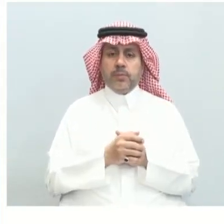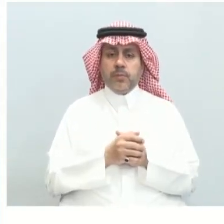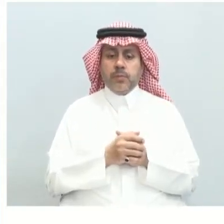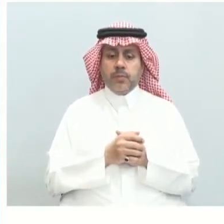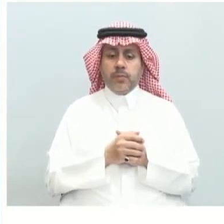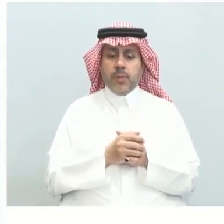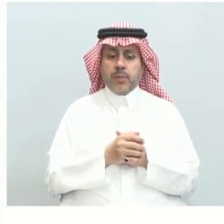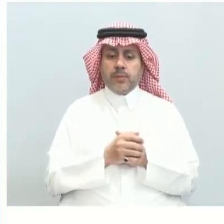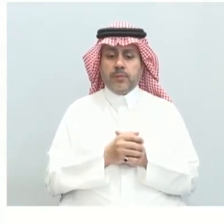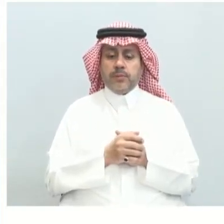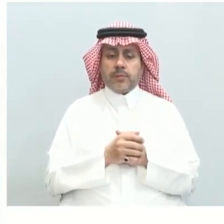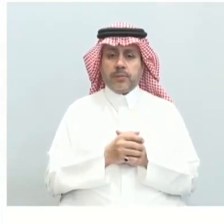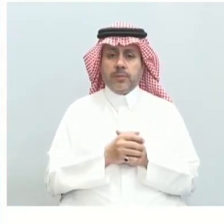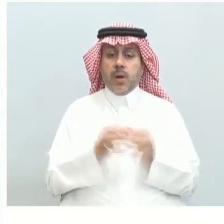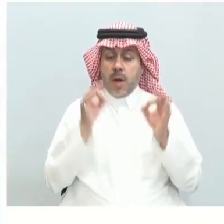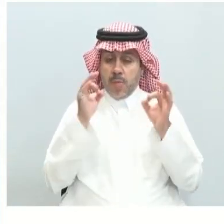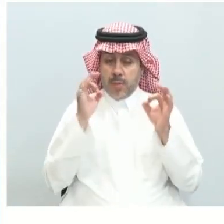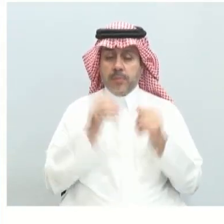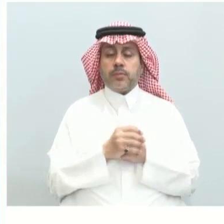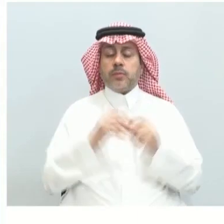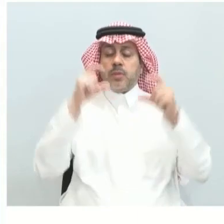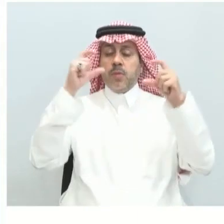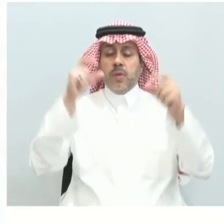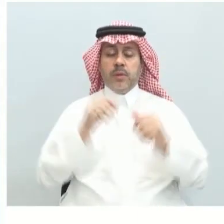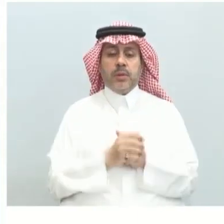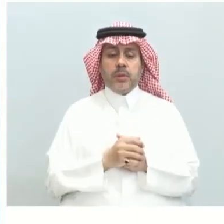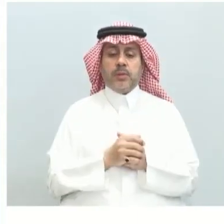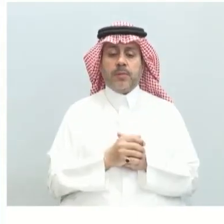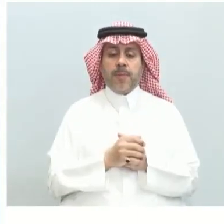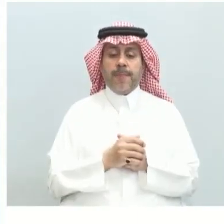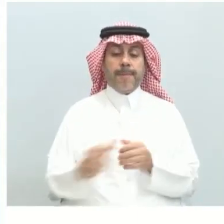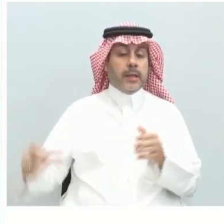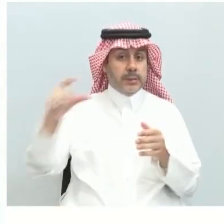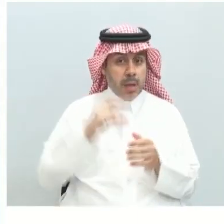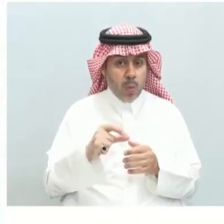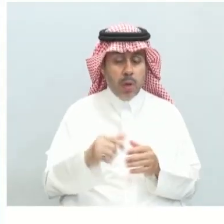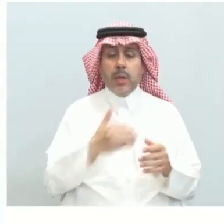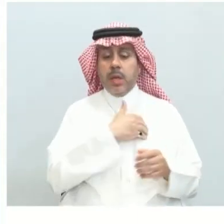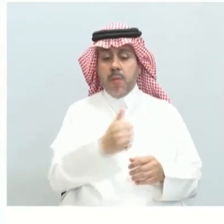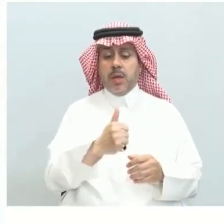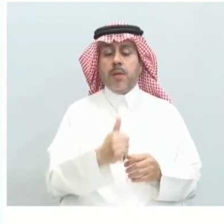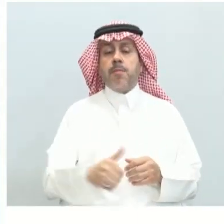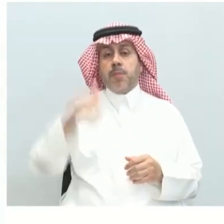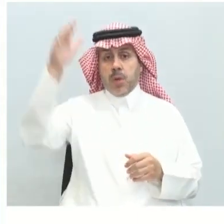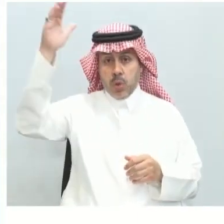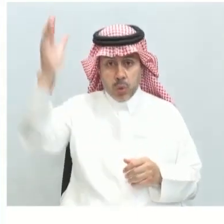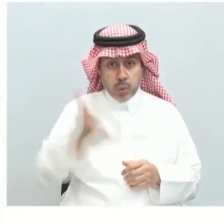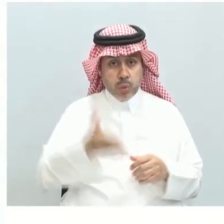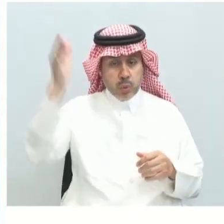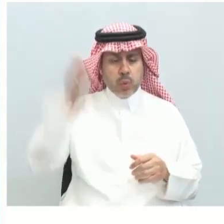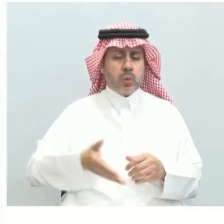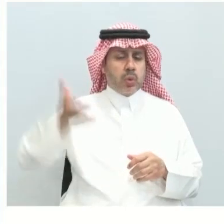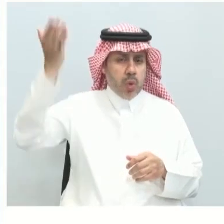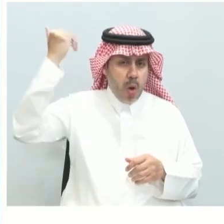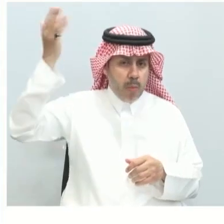ثالث من ابرز واهم موضوعات هذه السوره وهو الدعوه للايمان بالرسالات